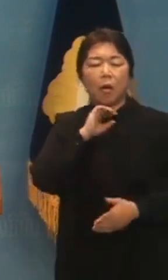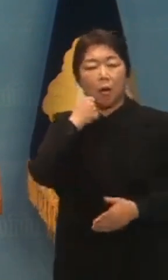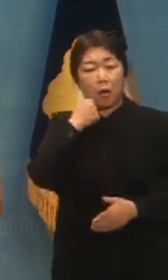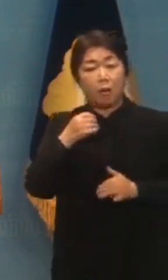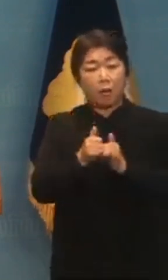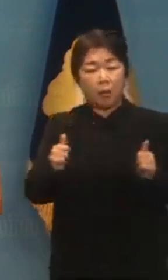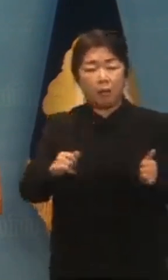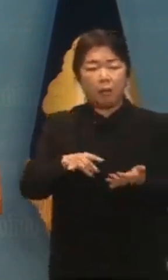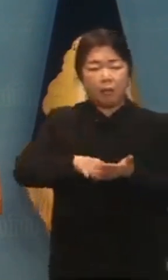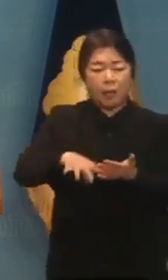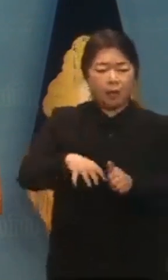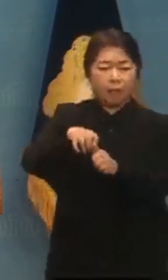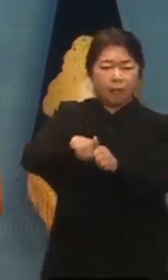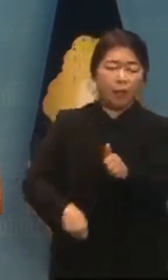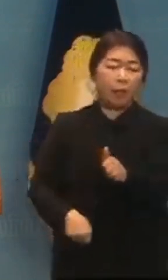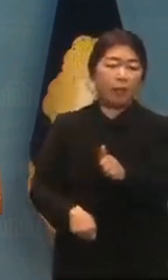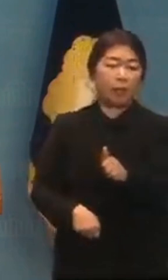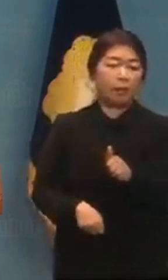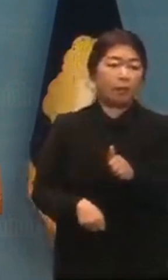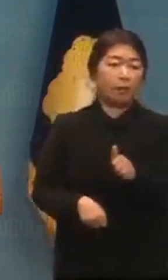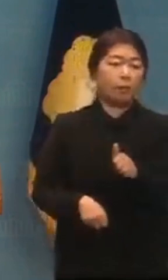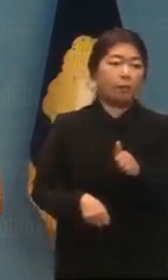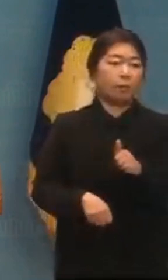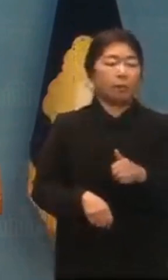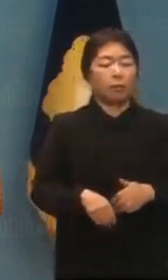부자 감세입니다.